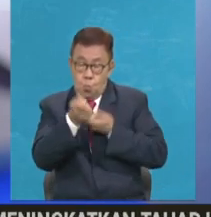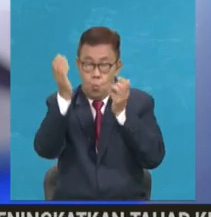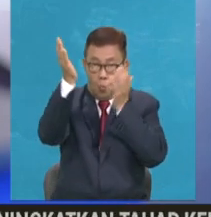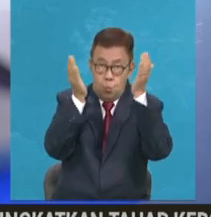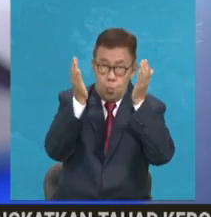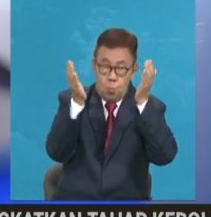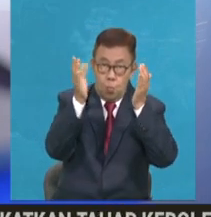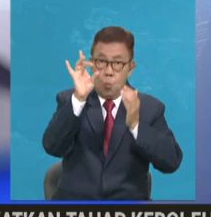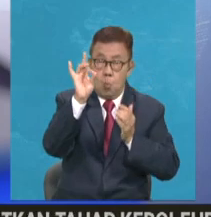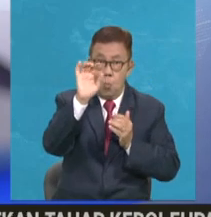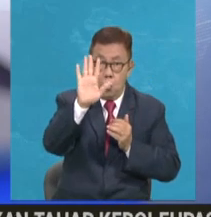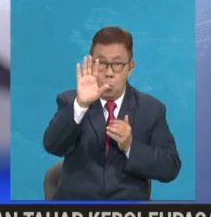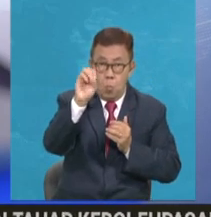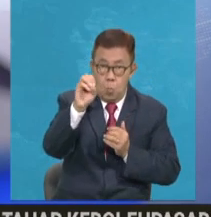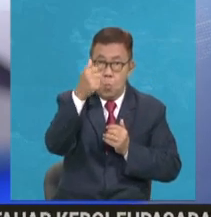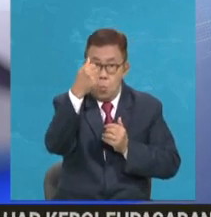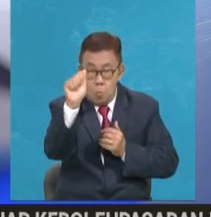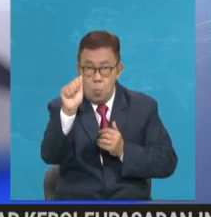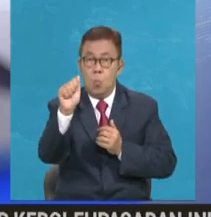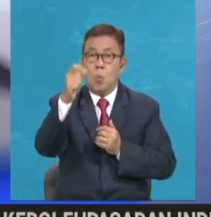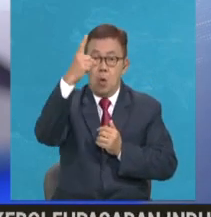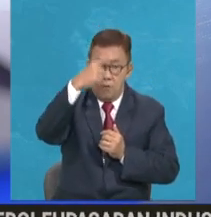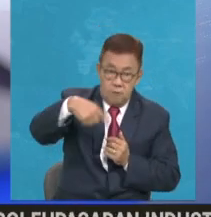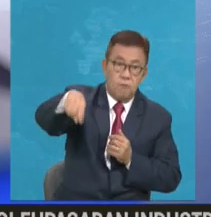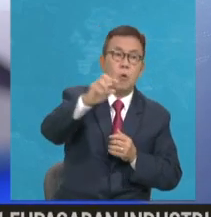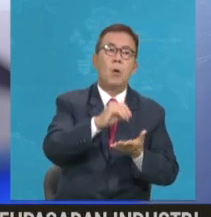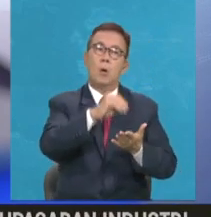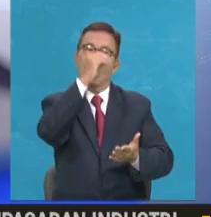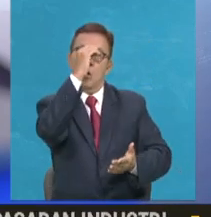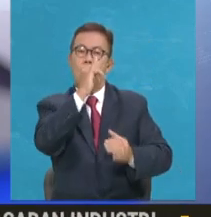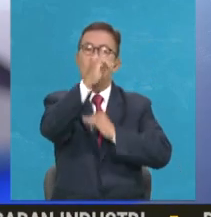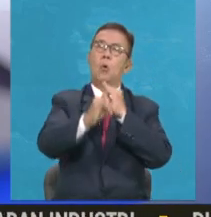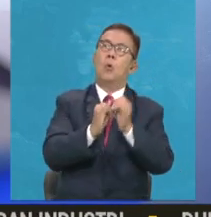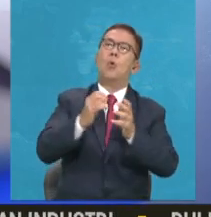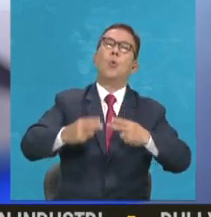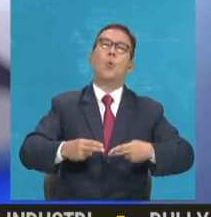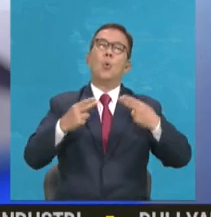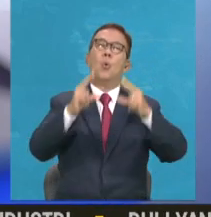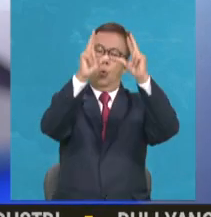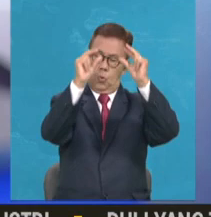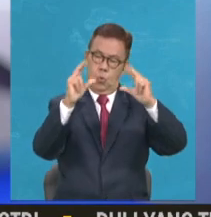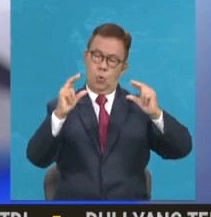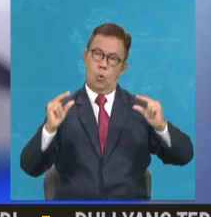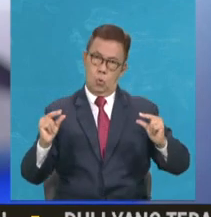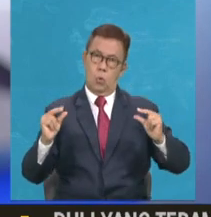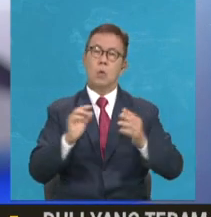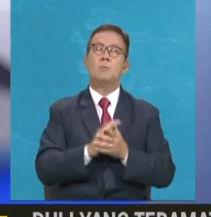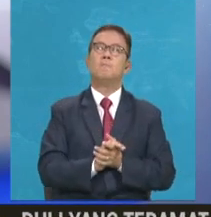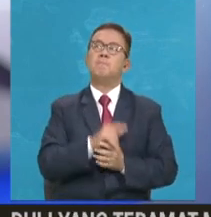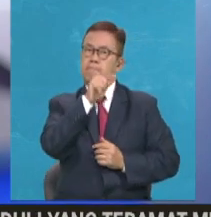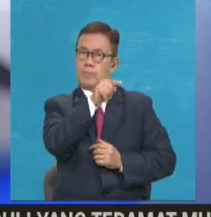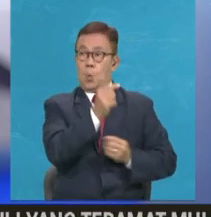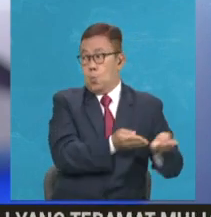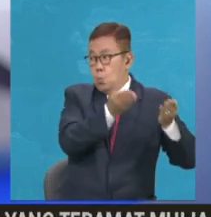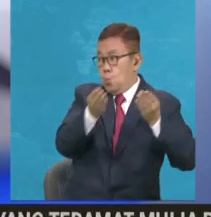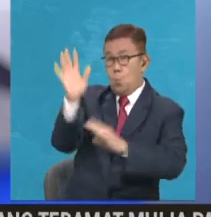85010 bagi misi pengaman pasukan interim pertumbuhan bangsa-bangsa bersatu di lubnana Universal majelis